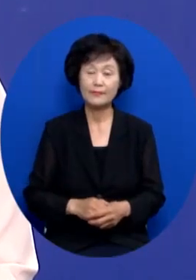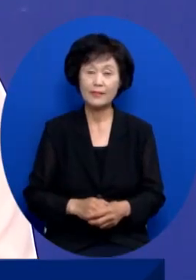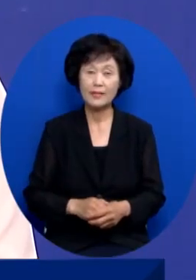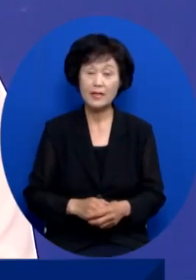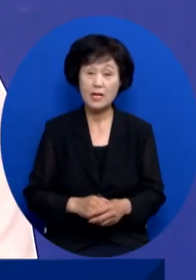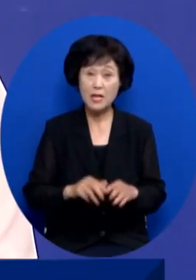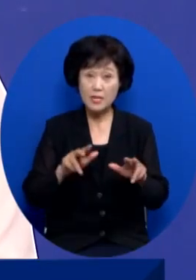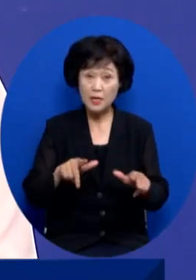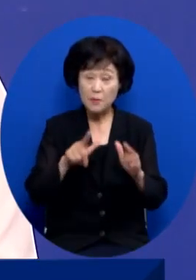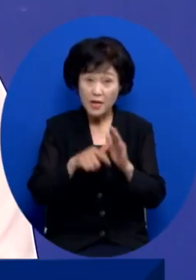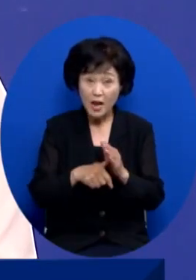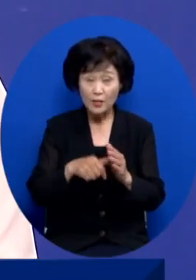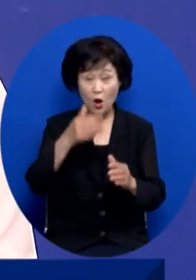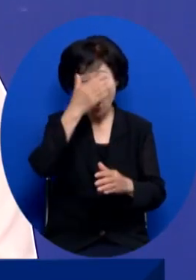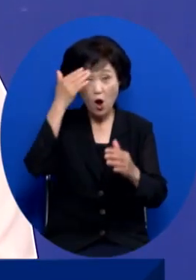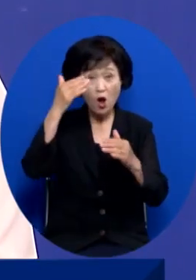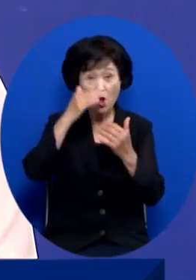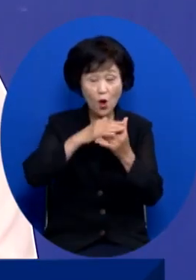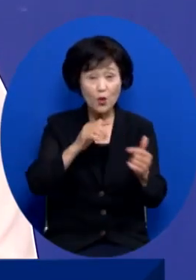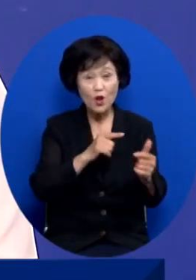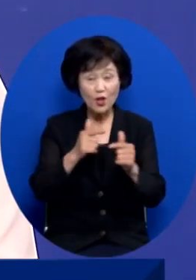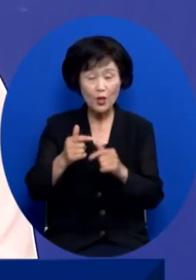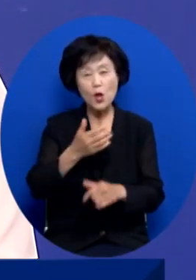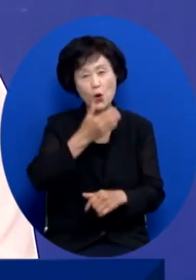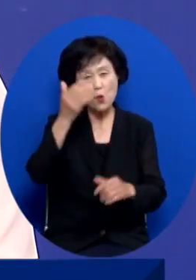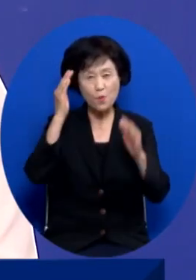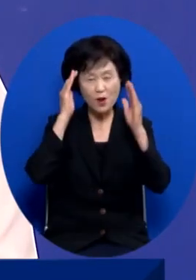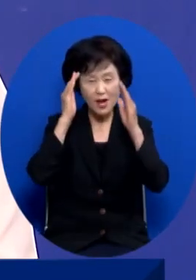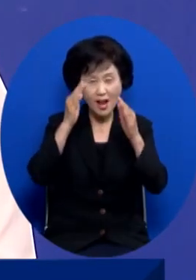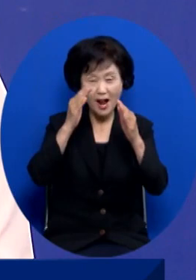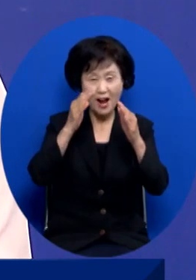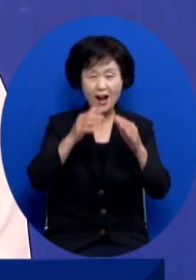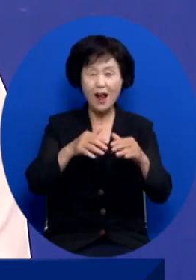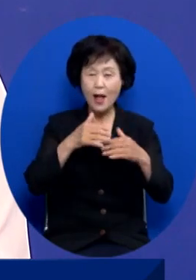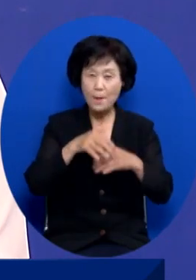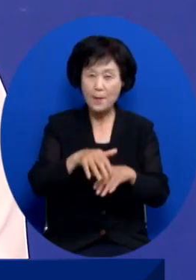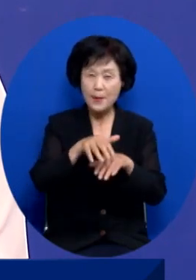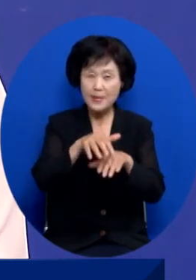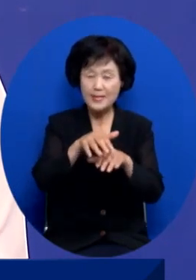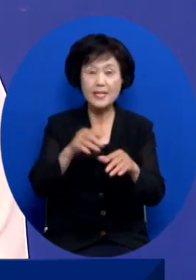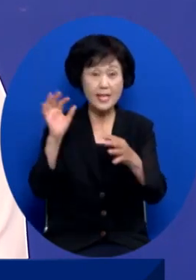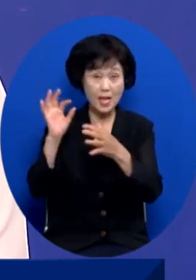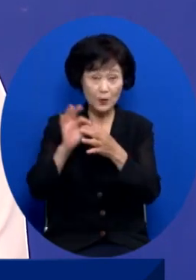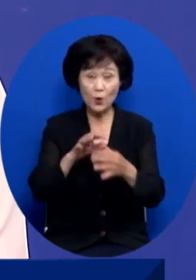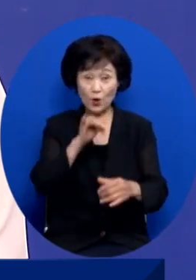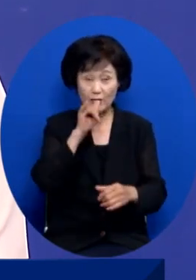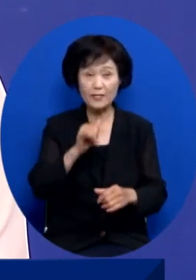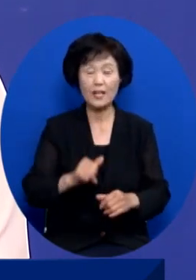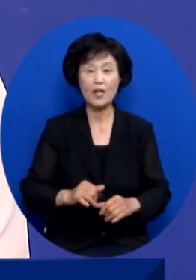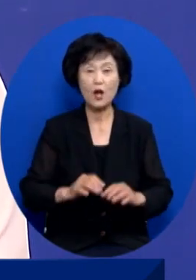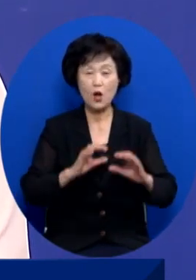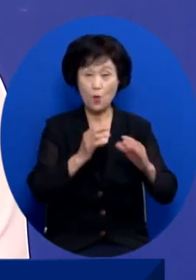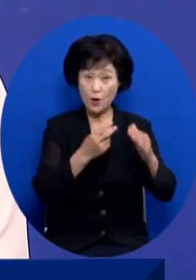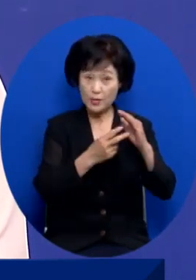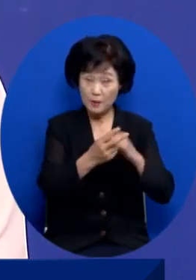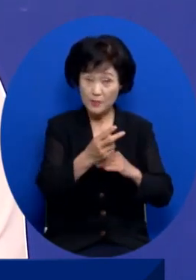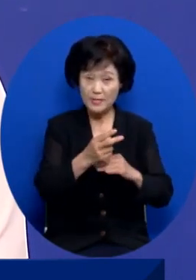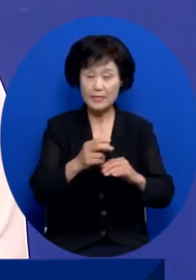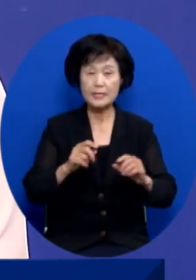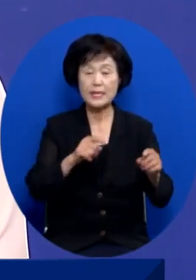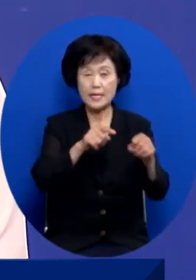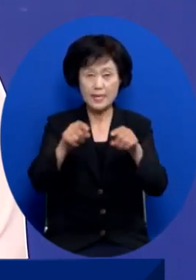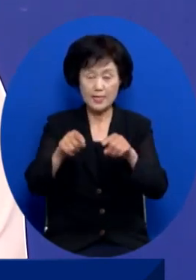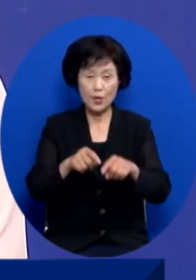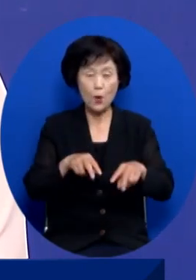지금 이 시간에도 청소년들의 꿈을 위한 행진이 계속되고 있다고 하는데요. 국제구호개발 NGO 월드비전이